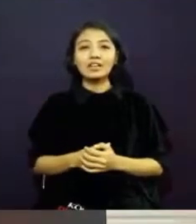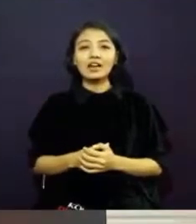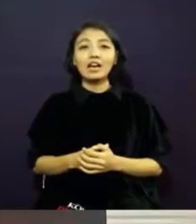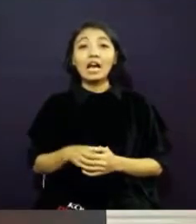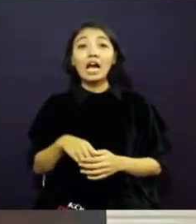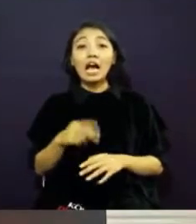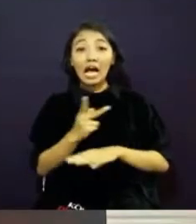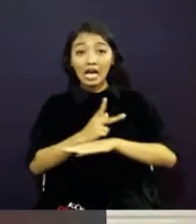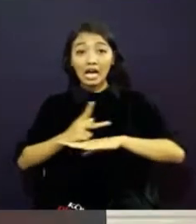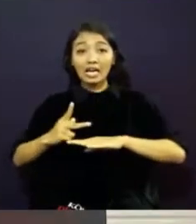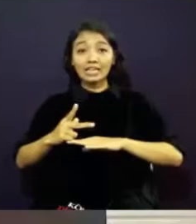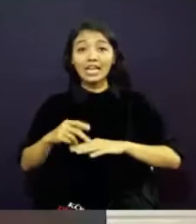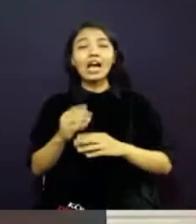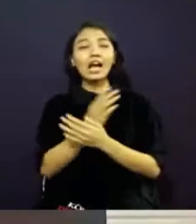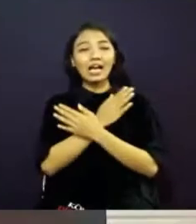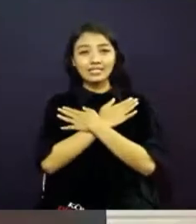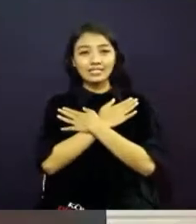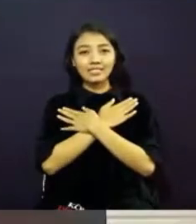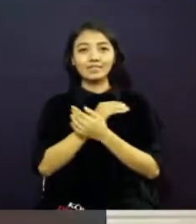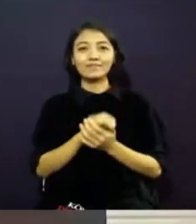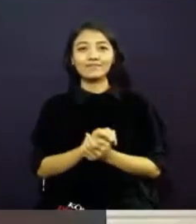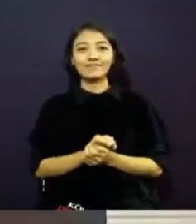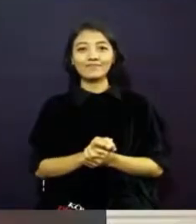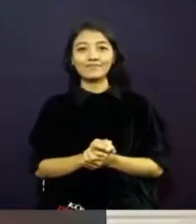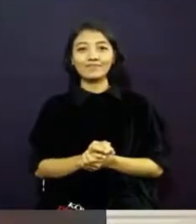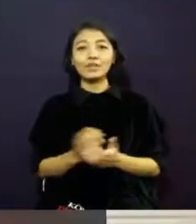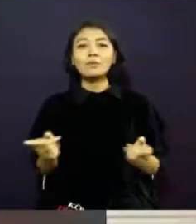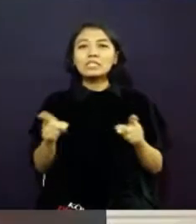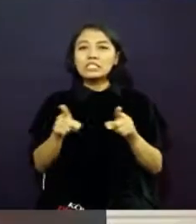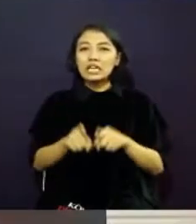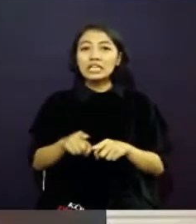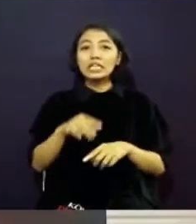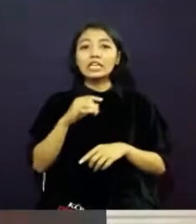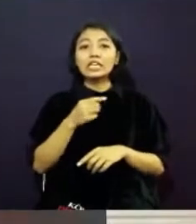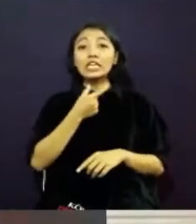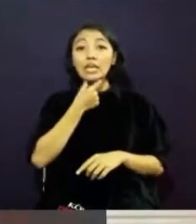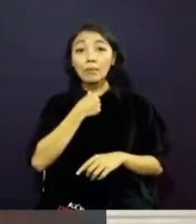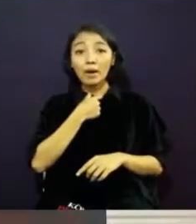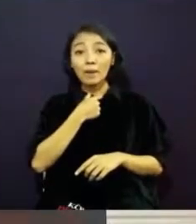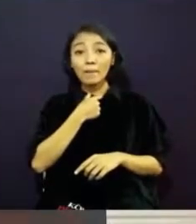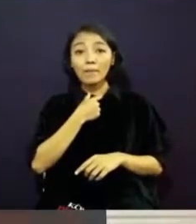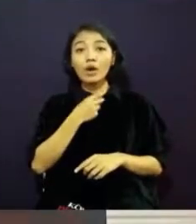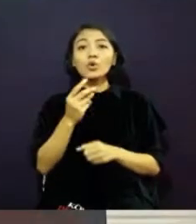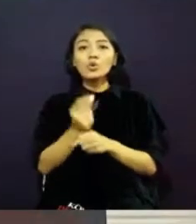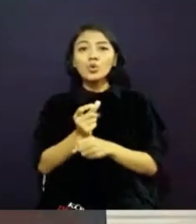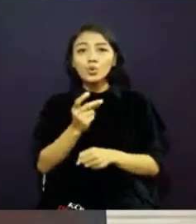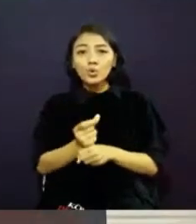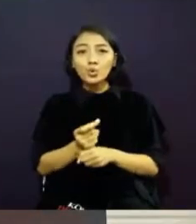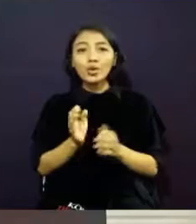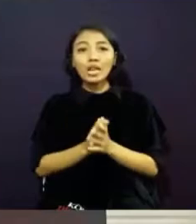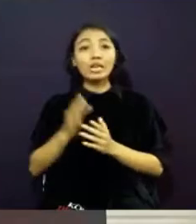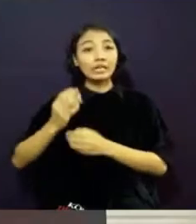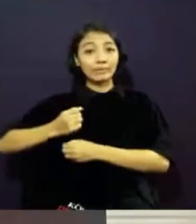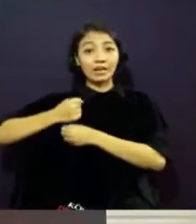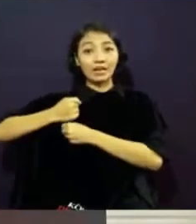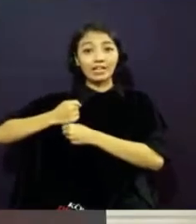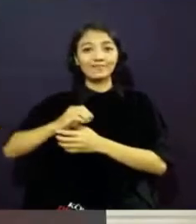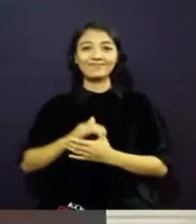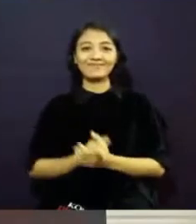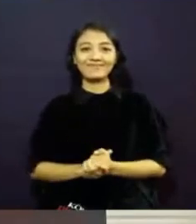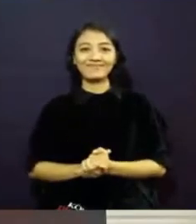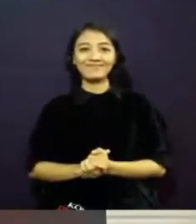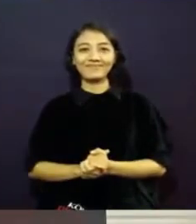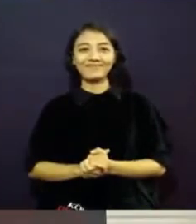guru imam dan gembala Imam sungguh-sungguh rekan kerja para Uskup